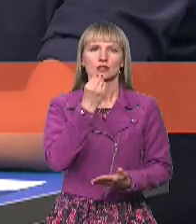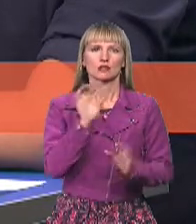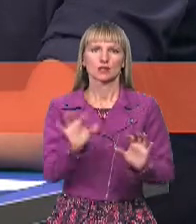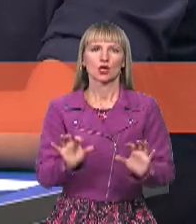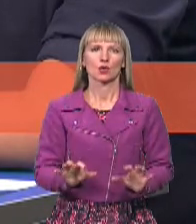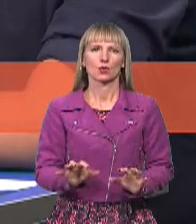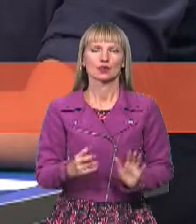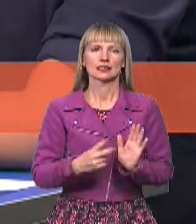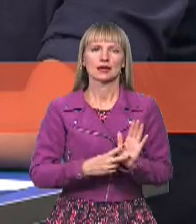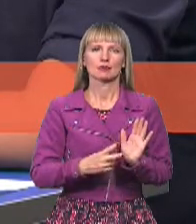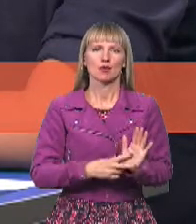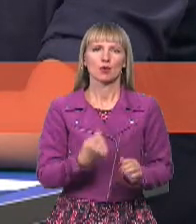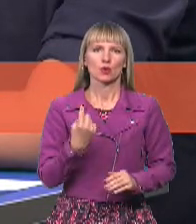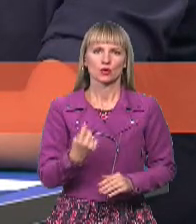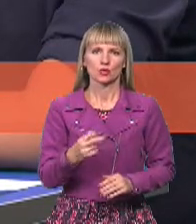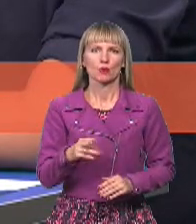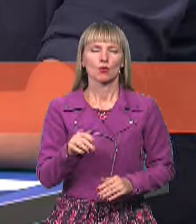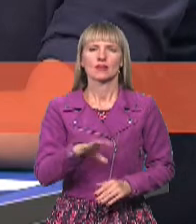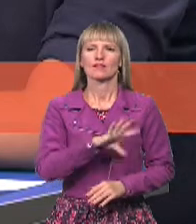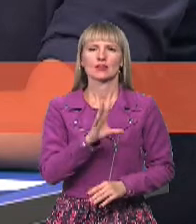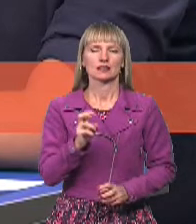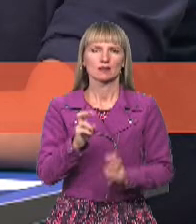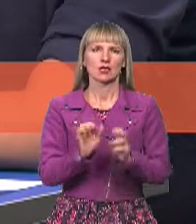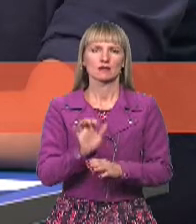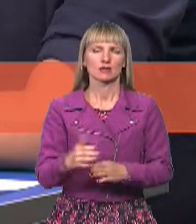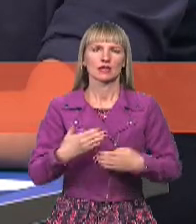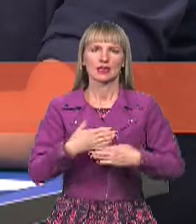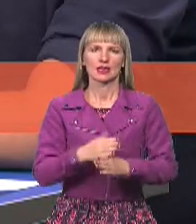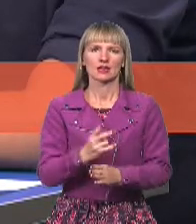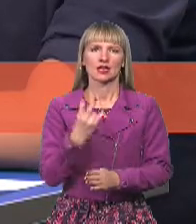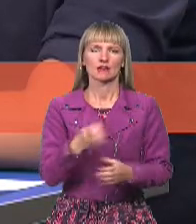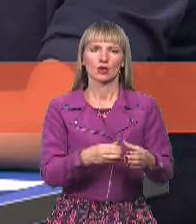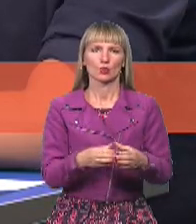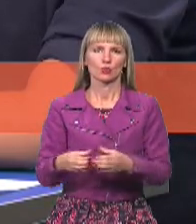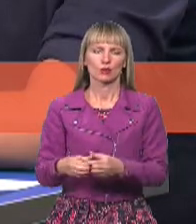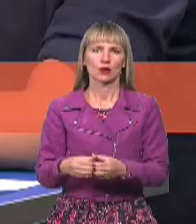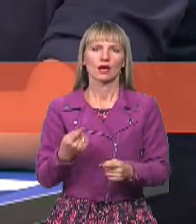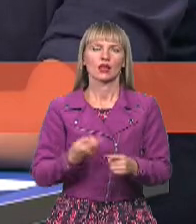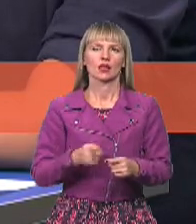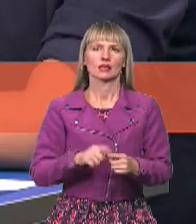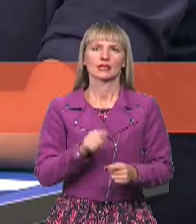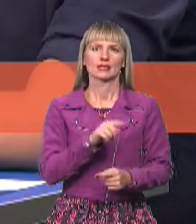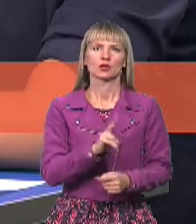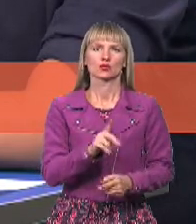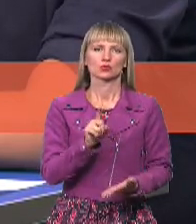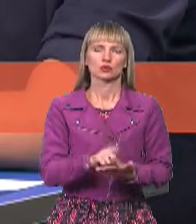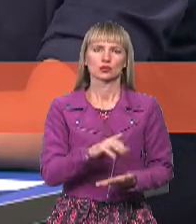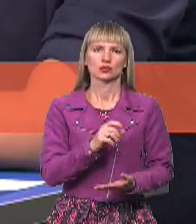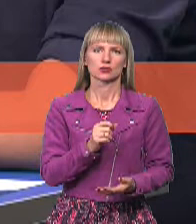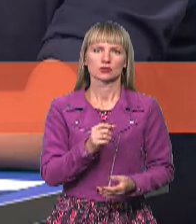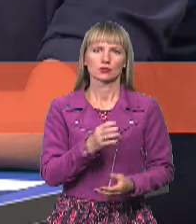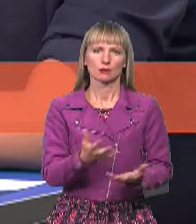закон 771, по нему все операторы рынка делятся на две категории. Это и те, которые должны